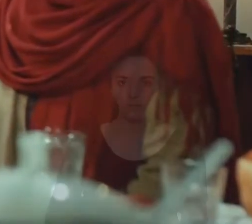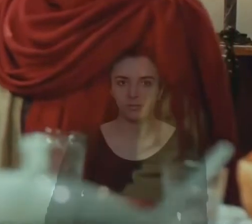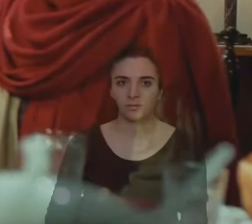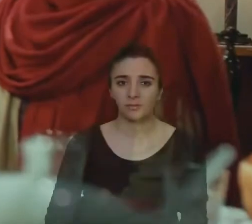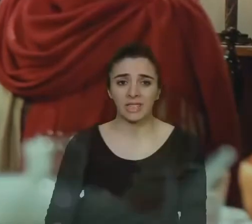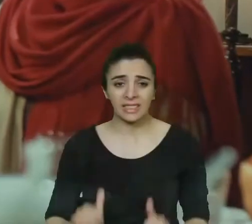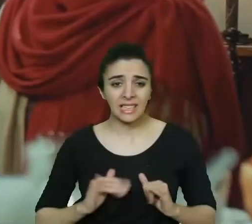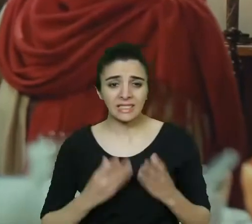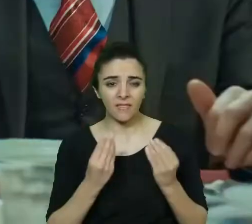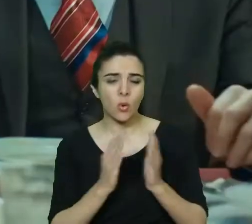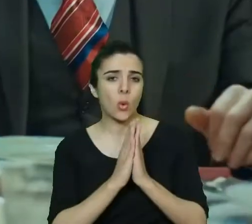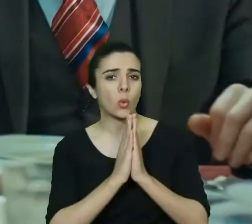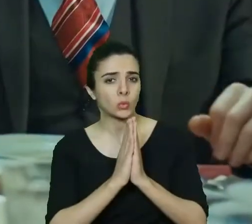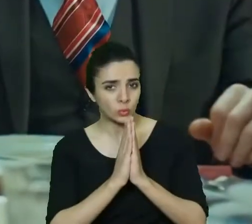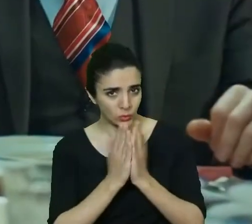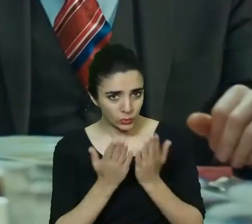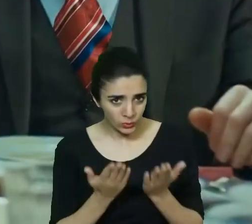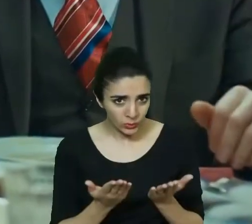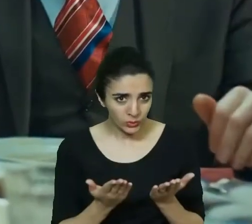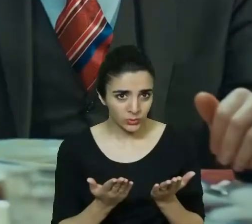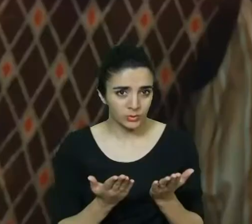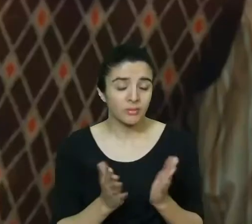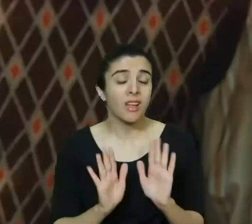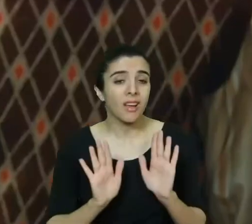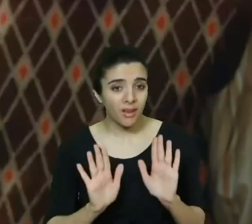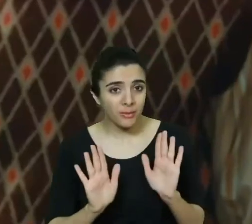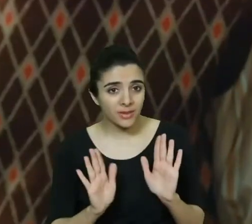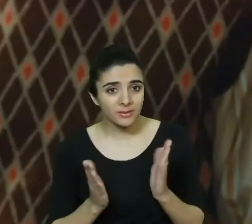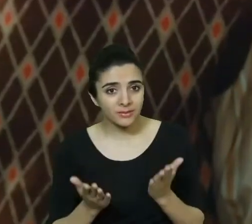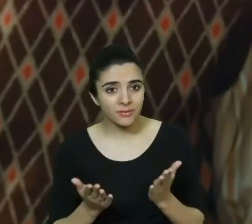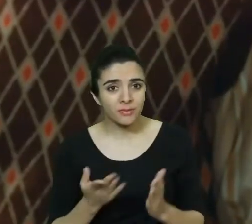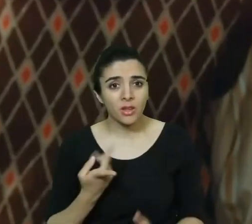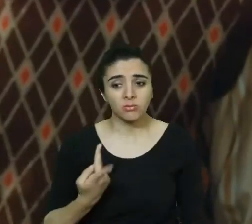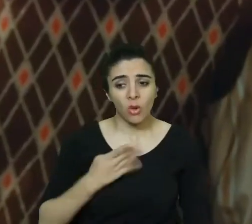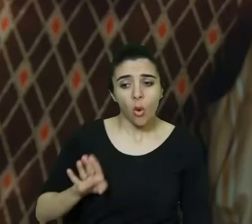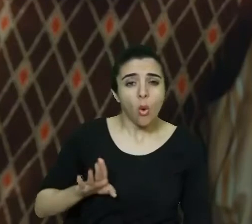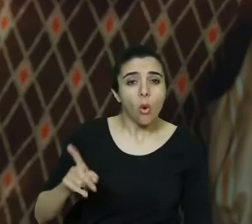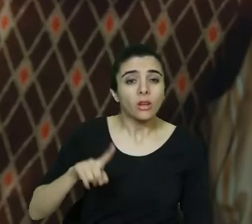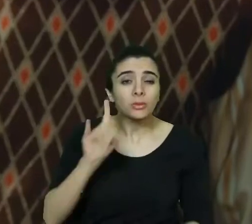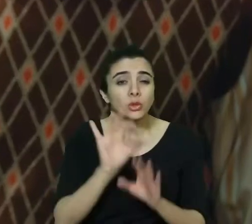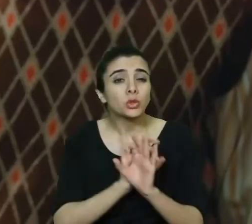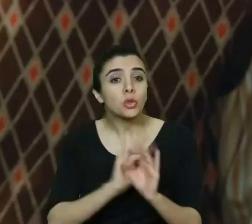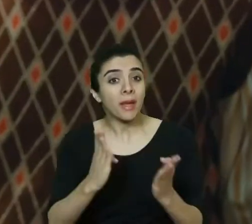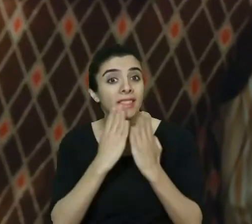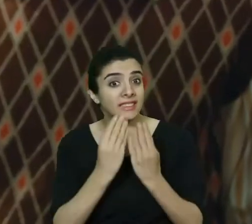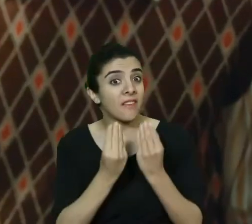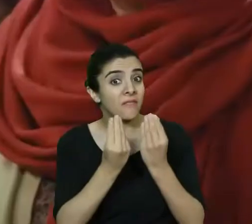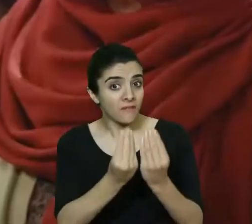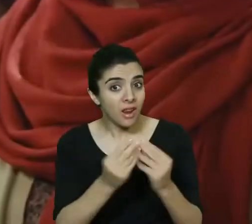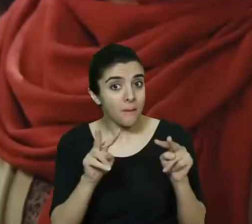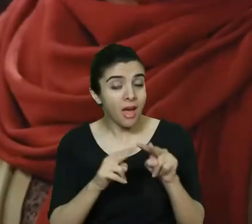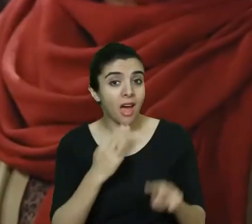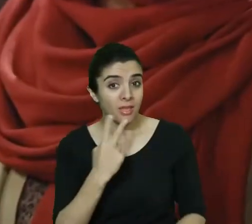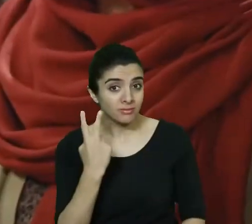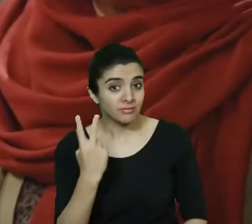Konak. Rahatsız ettim, özür dilerim. Ama öğrencilerime muhteşem bir ders veren Meryem